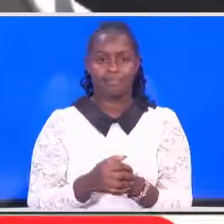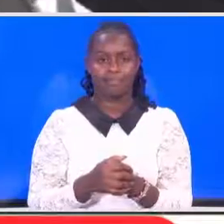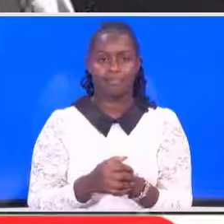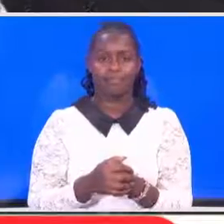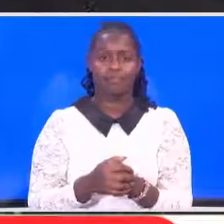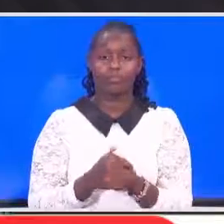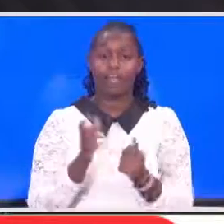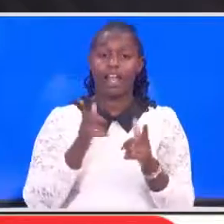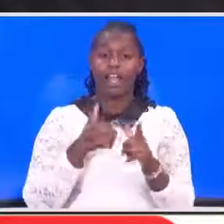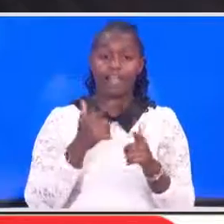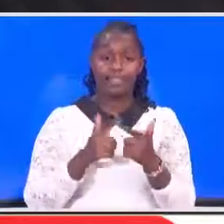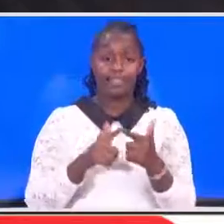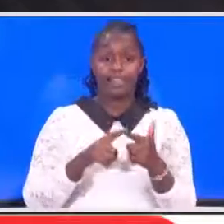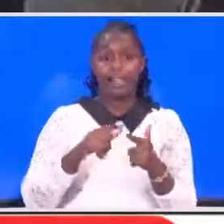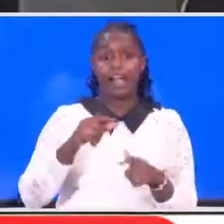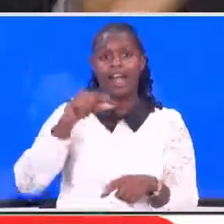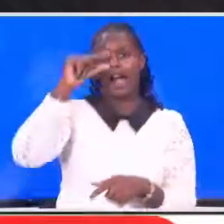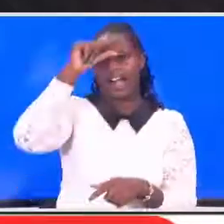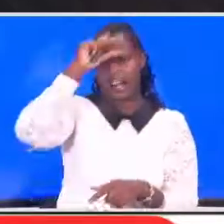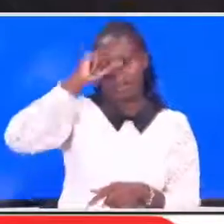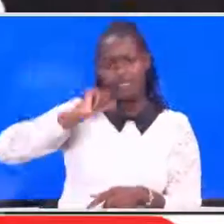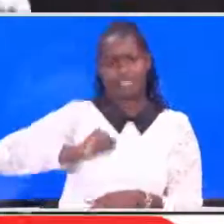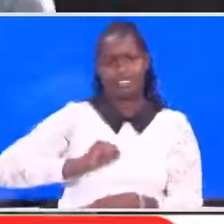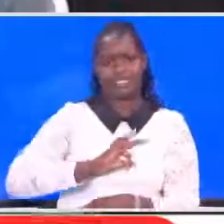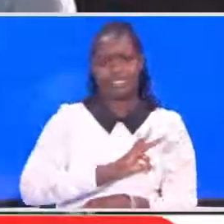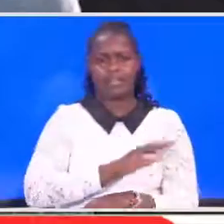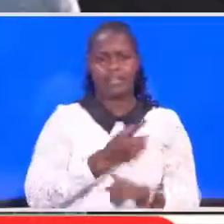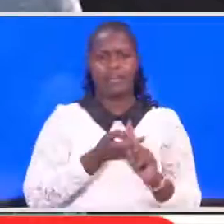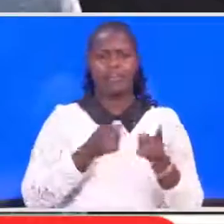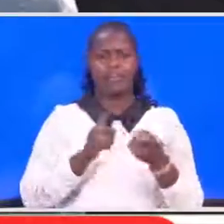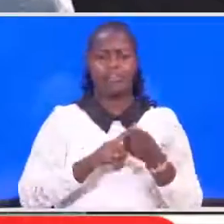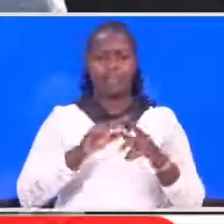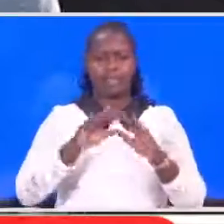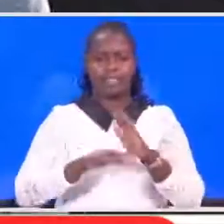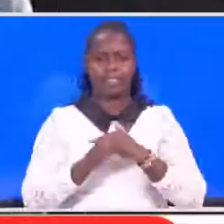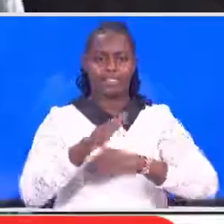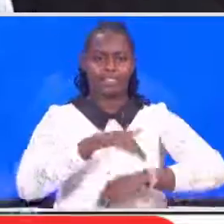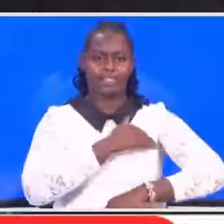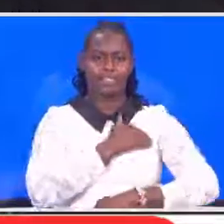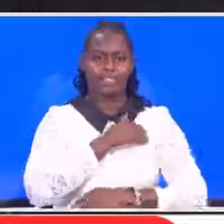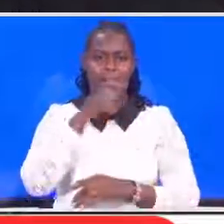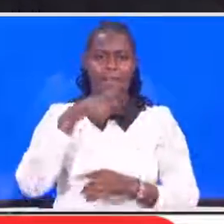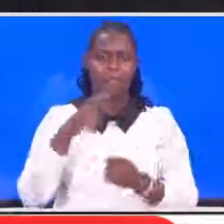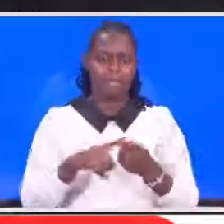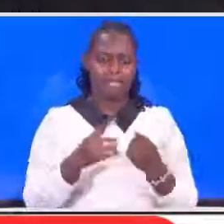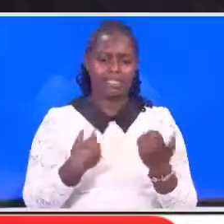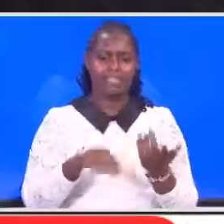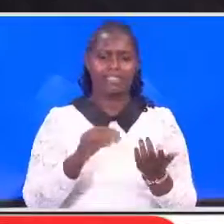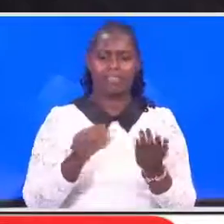Unapata wafanyikazi wa serikali kutoka afisa chief lazima aongwe ahudumie mwananchi.